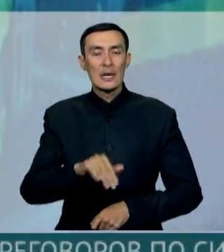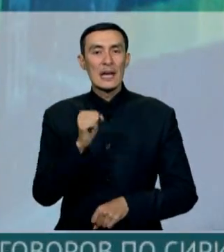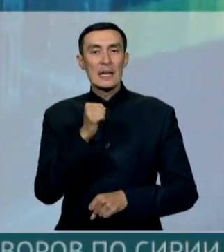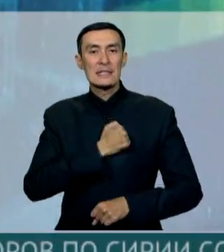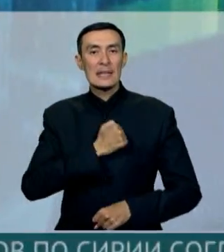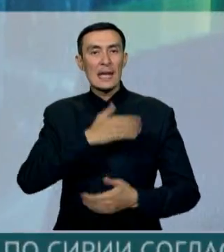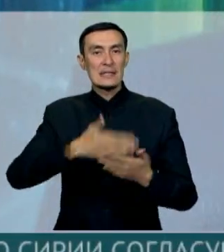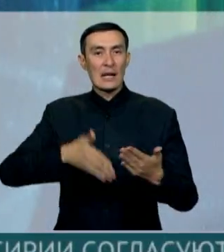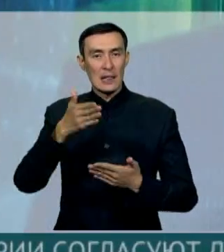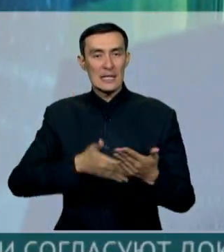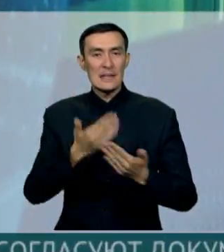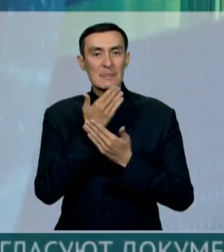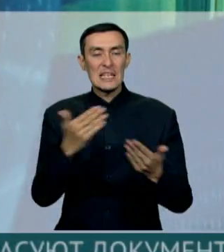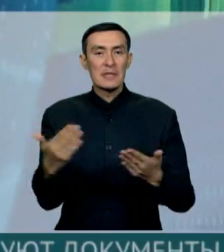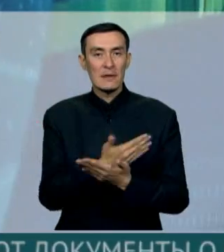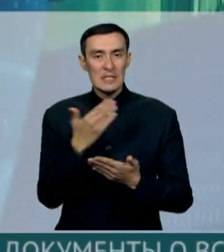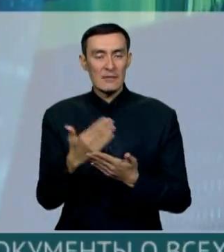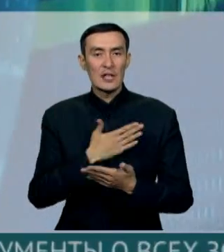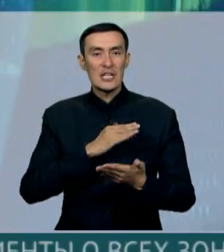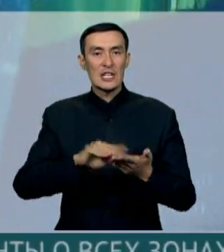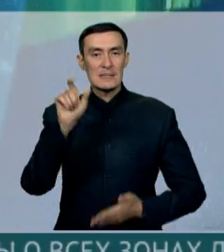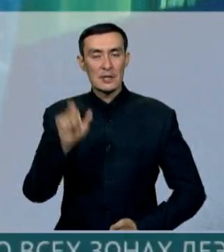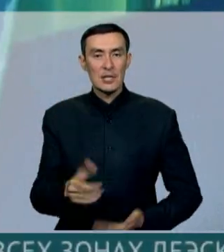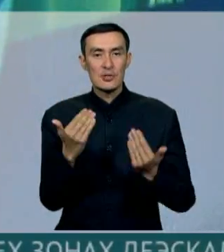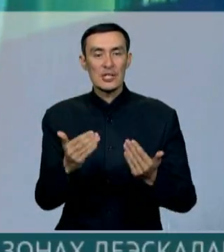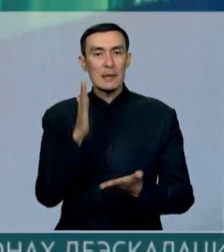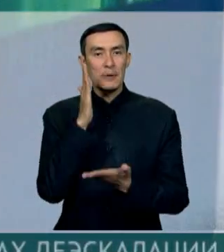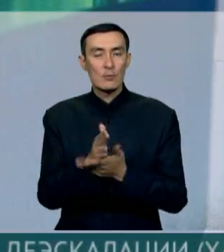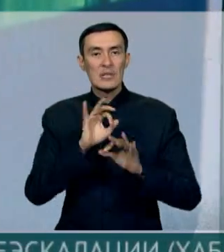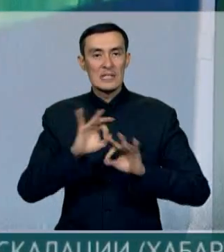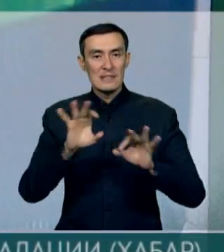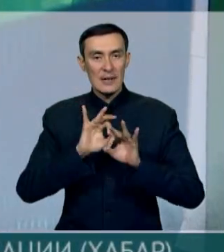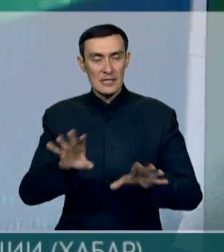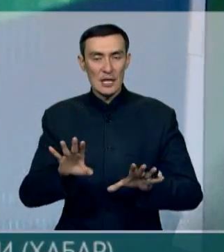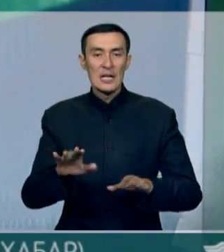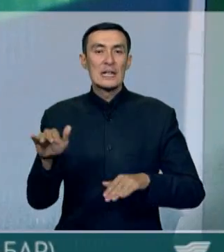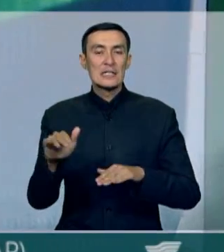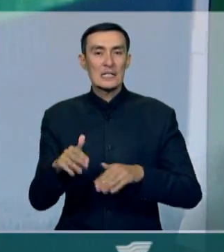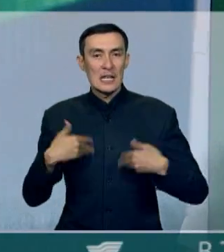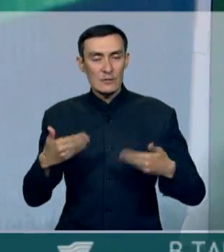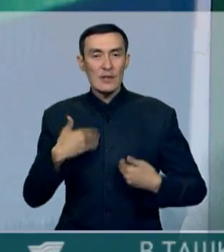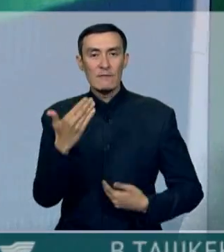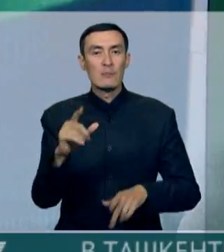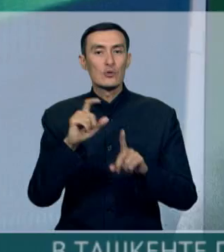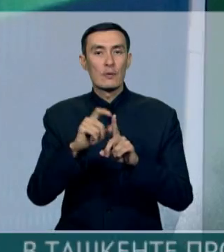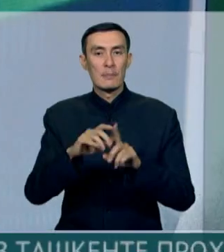С самыми последними новостями Саби Байбусинов, он сейчас с нами на прямой связи. Саби, добрый день, тебе